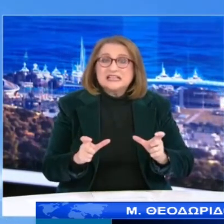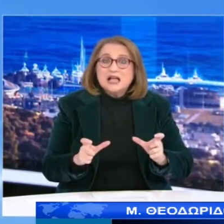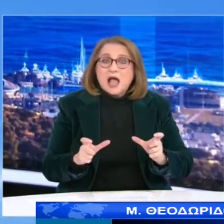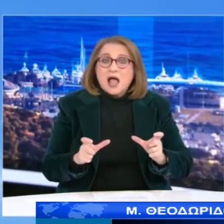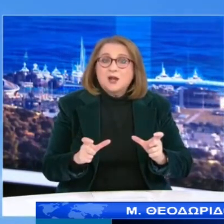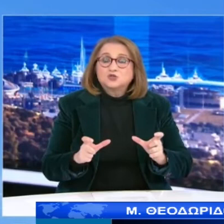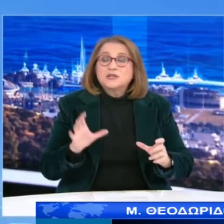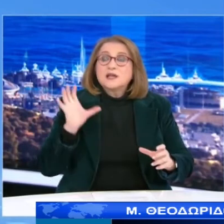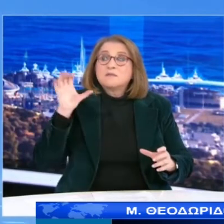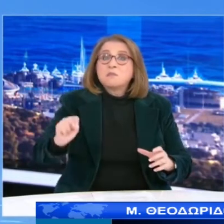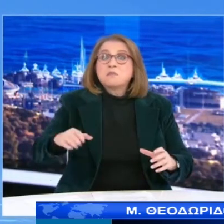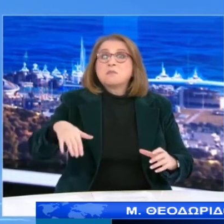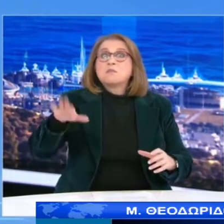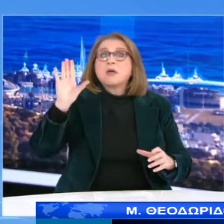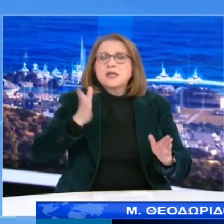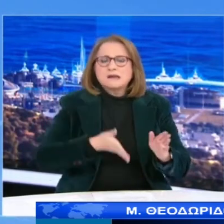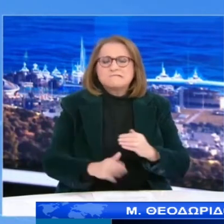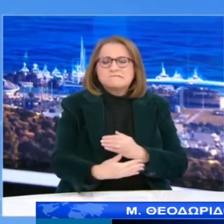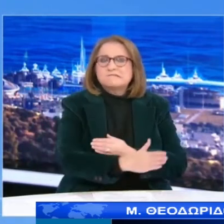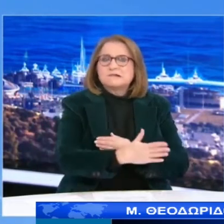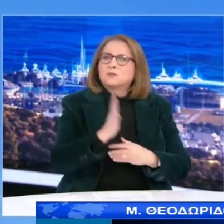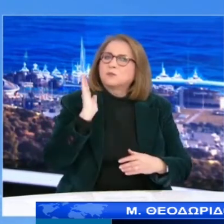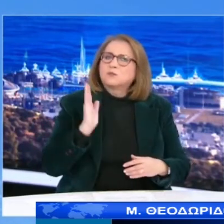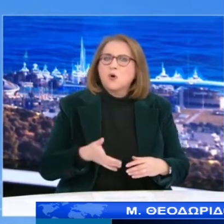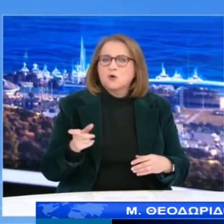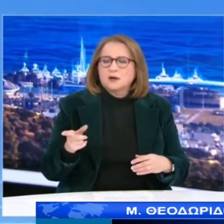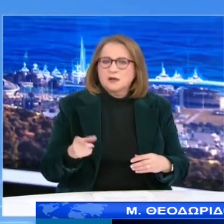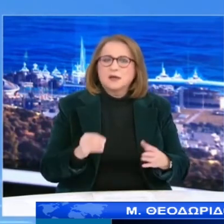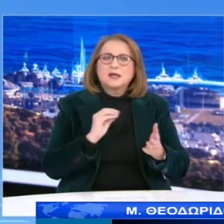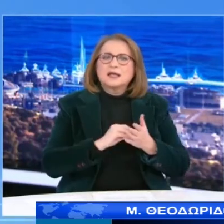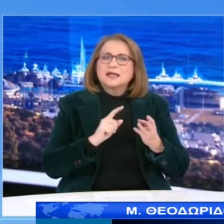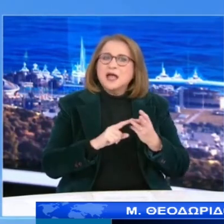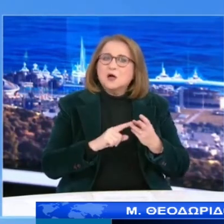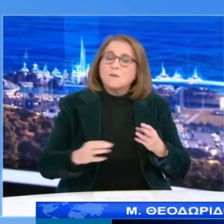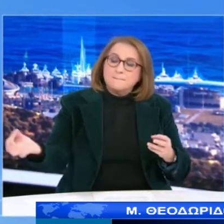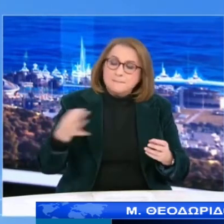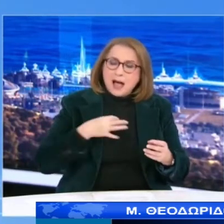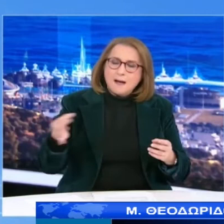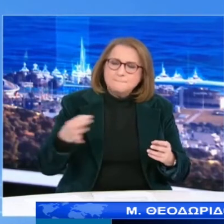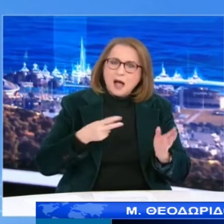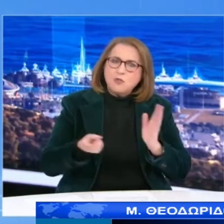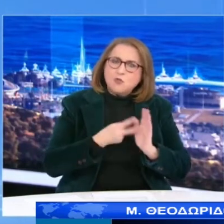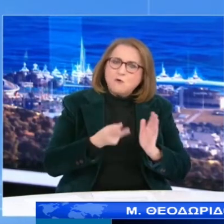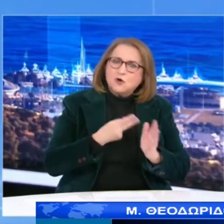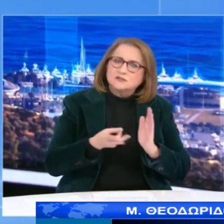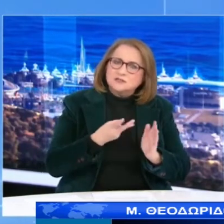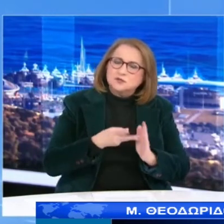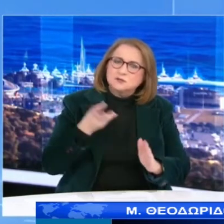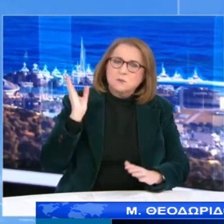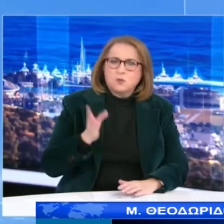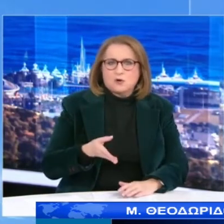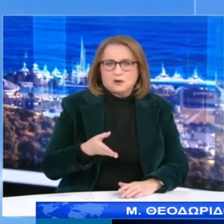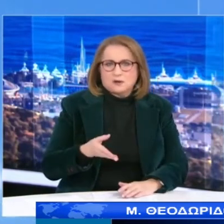αντισώματα, όπως και η αυξημένη δυνατότητα του ιού για επαναλυμώξεις. Σε πρόσφατη επιστολή